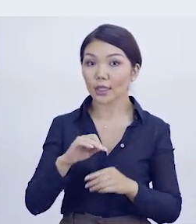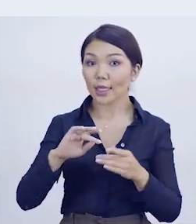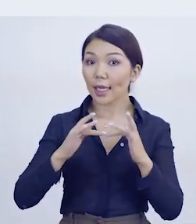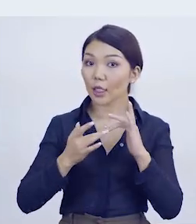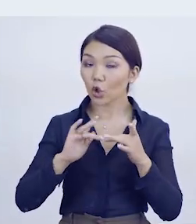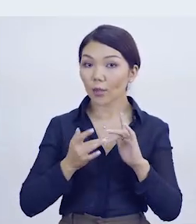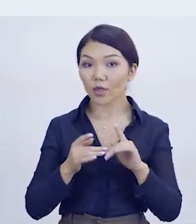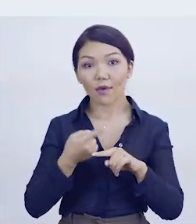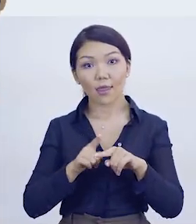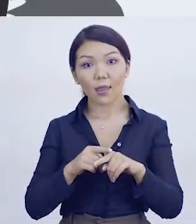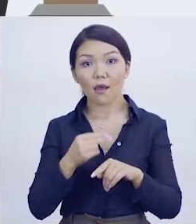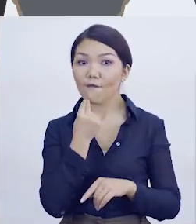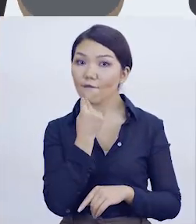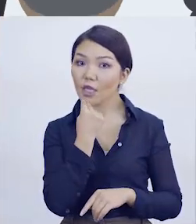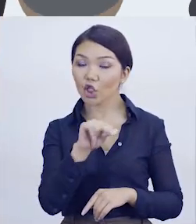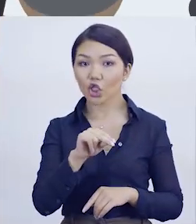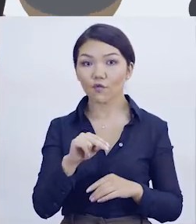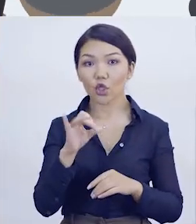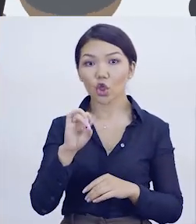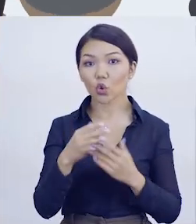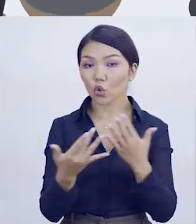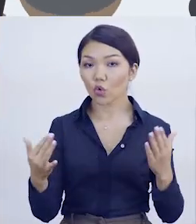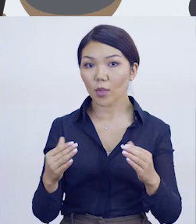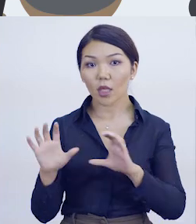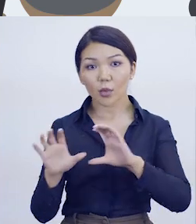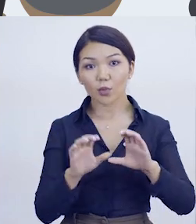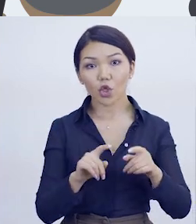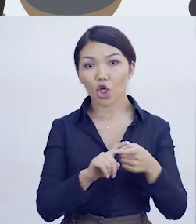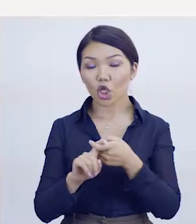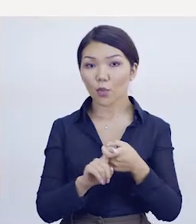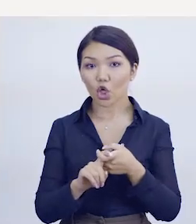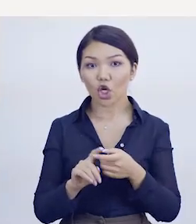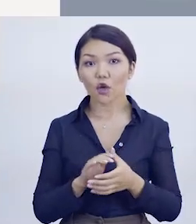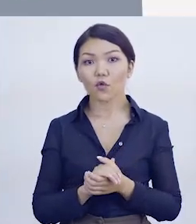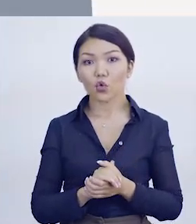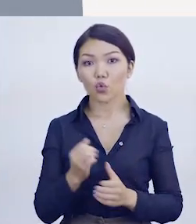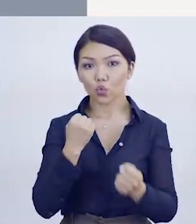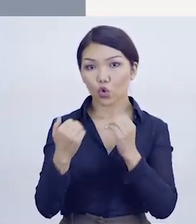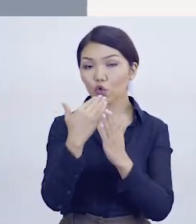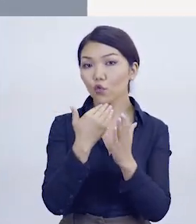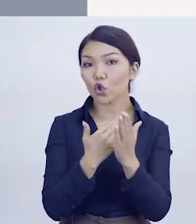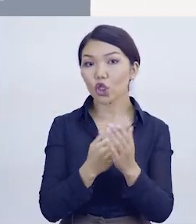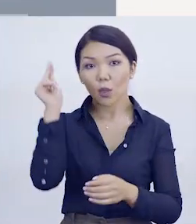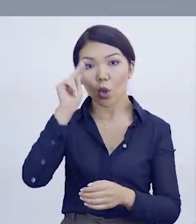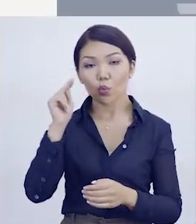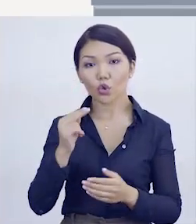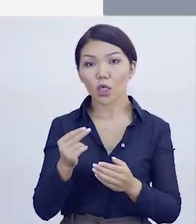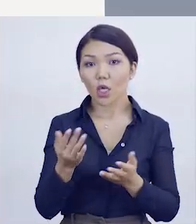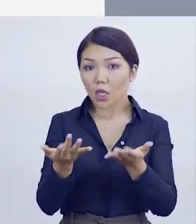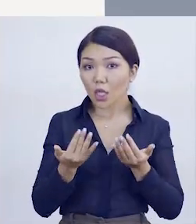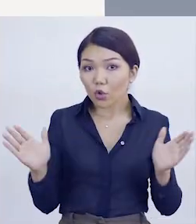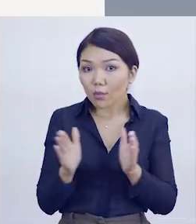избирательной комиссии периодически проходят обучение специально обученными тренерами. Кроме этого, в обучающем процессе применена электронная